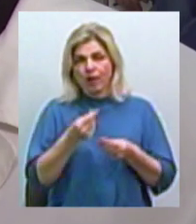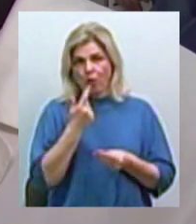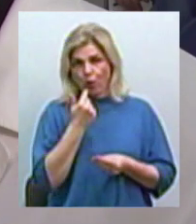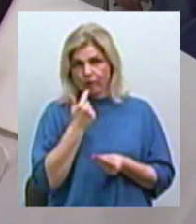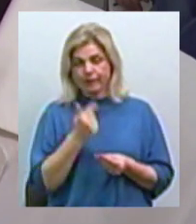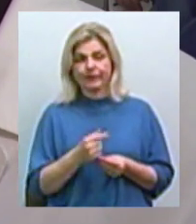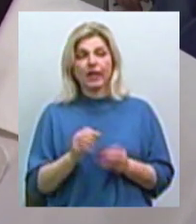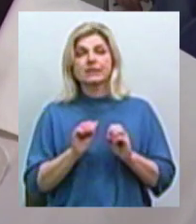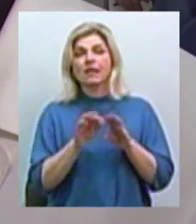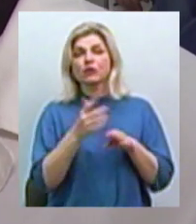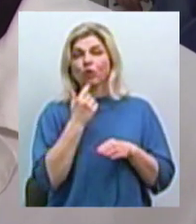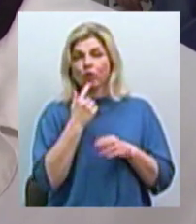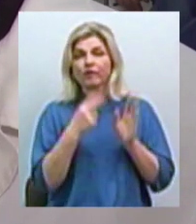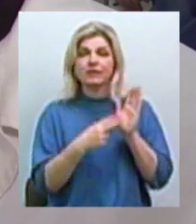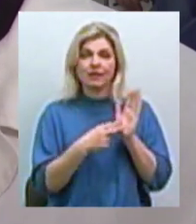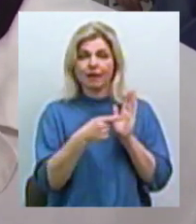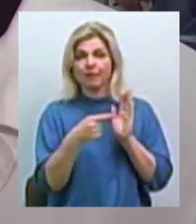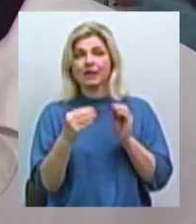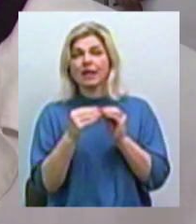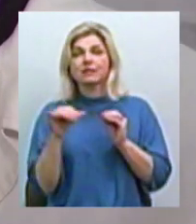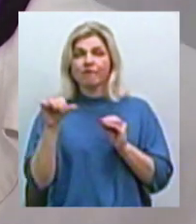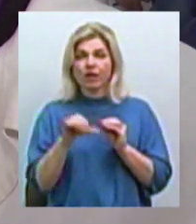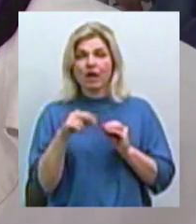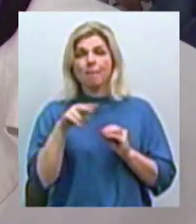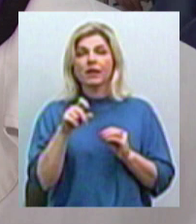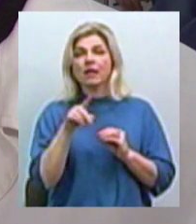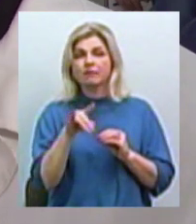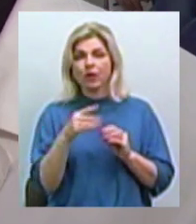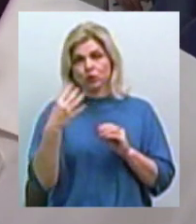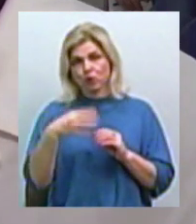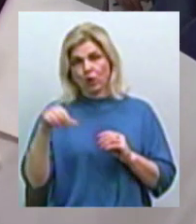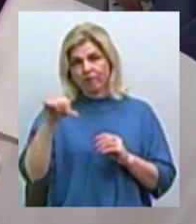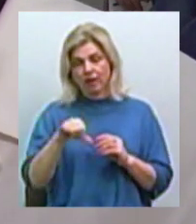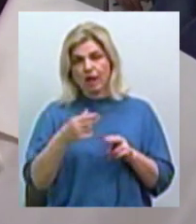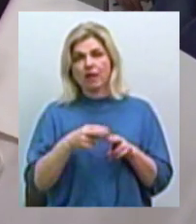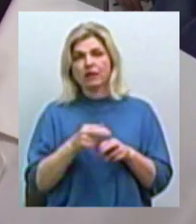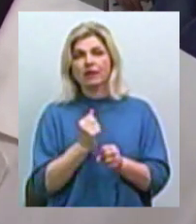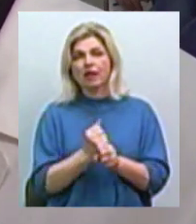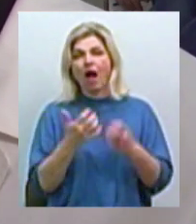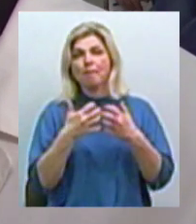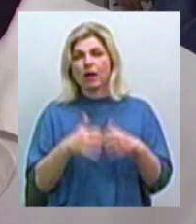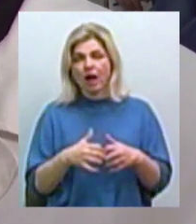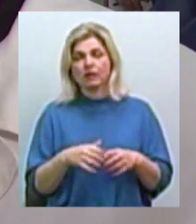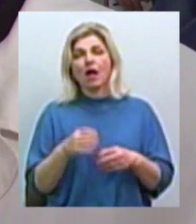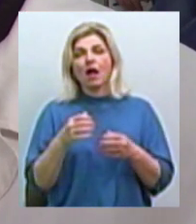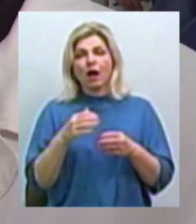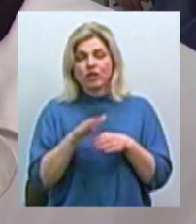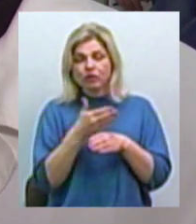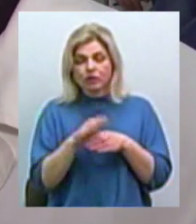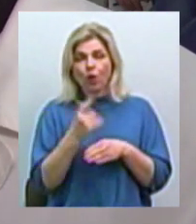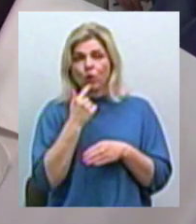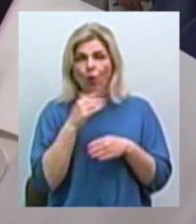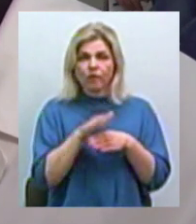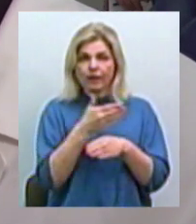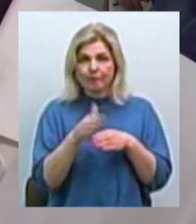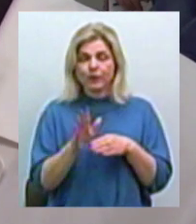Здача крові триває 7-10 хвилин, здача плазми – 40. Це відбувається апаратно. Тобто компоненти крові виокремлюють. Береться